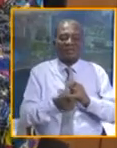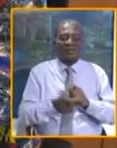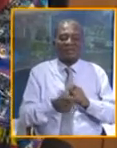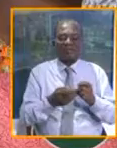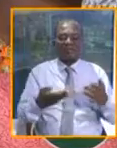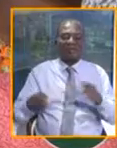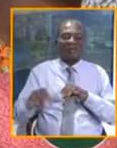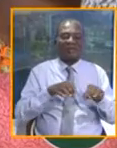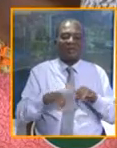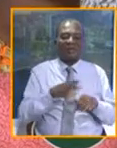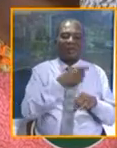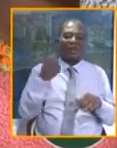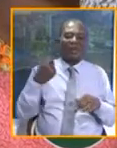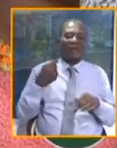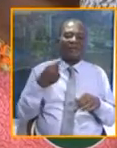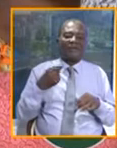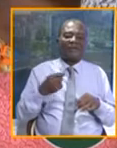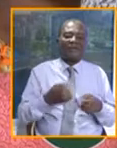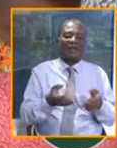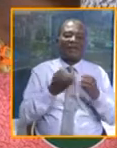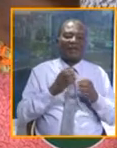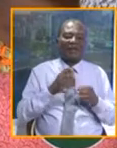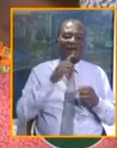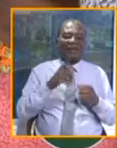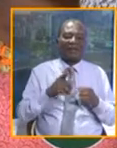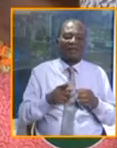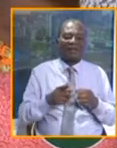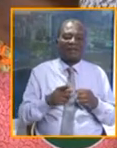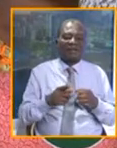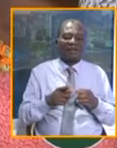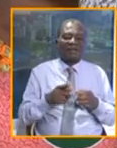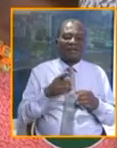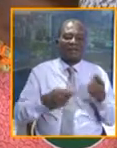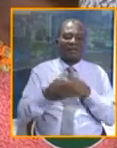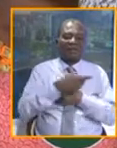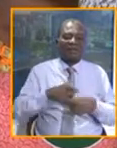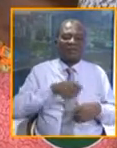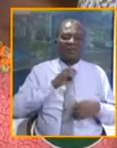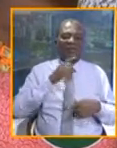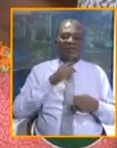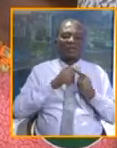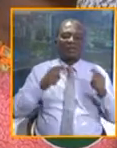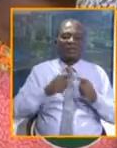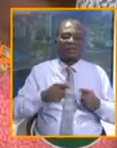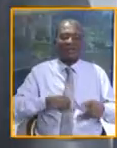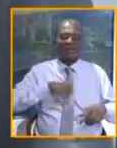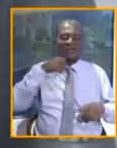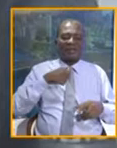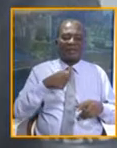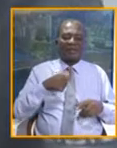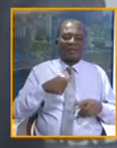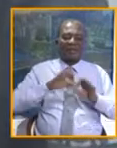de faire parce que déjà, elles tendent aussi, pourquoi pas, à être des managers. Donc aujourd'hui, moi, je suis très fière des secrétaires de Côte d'Ivoire.